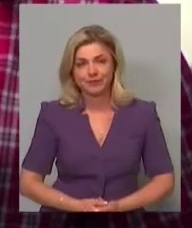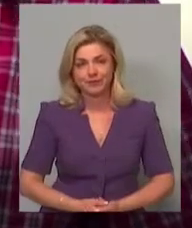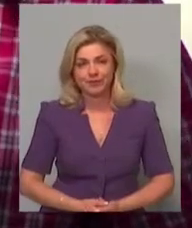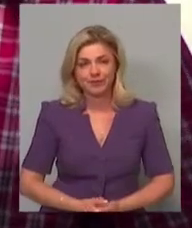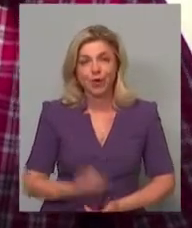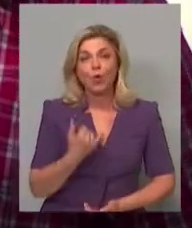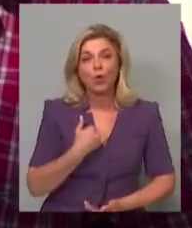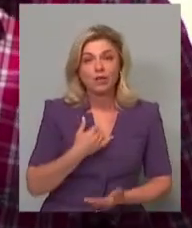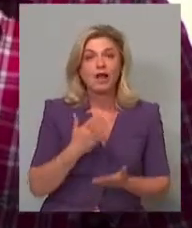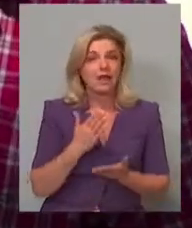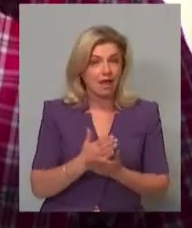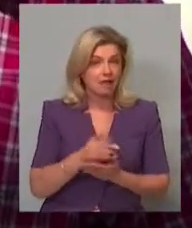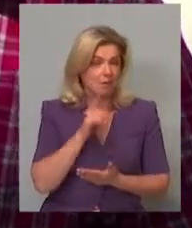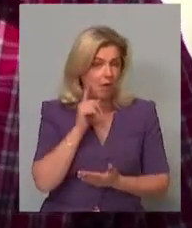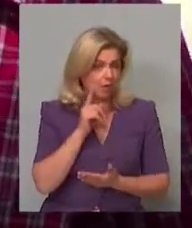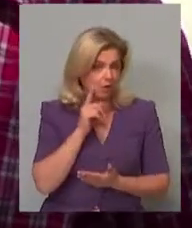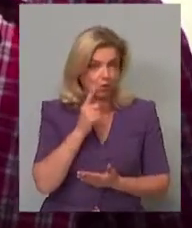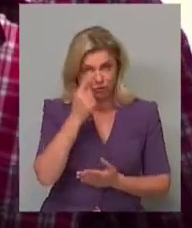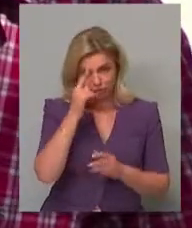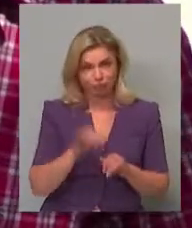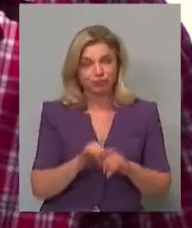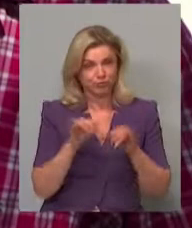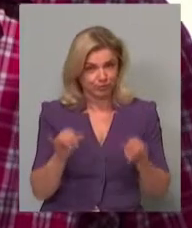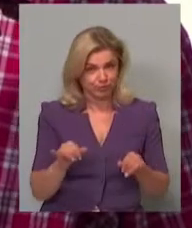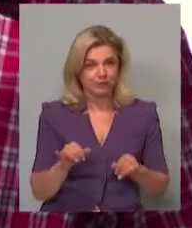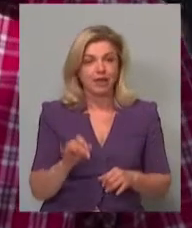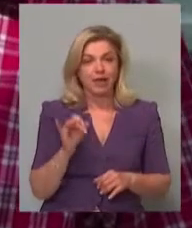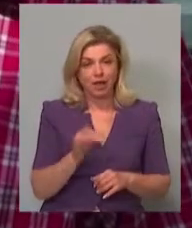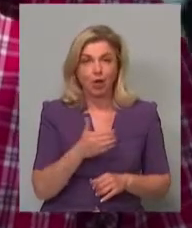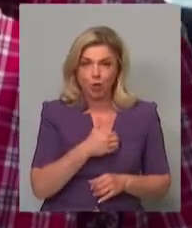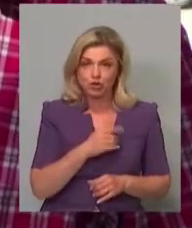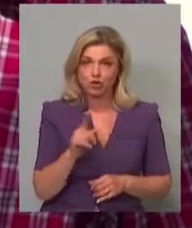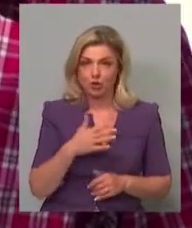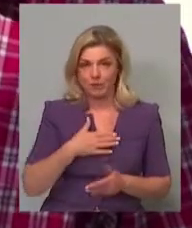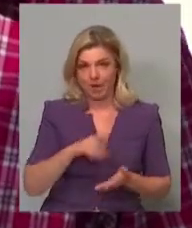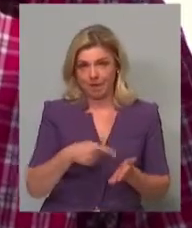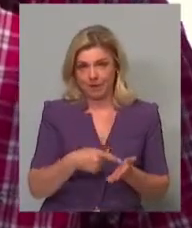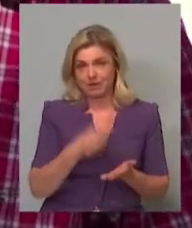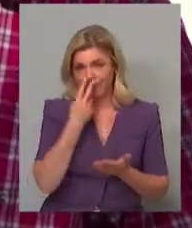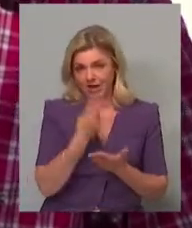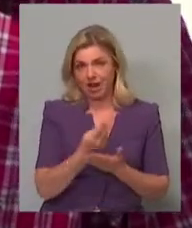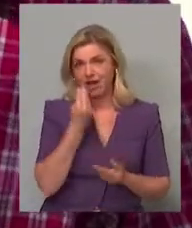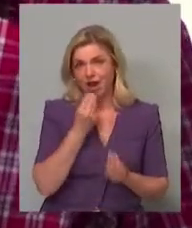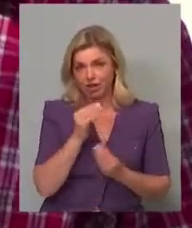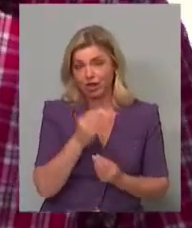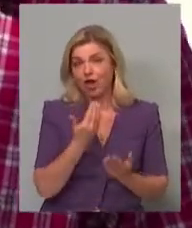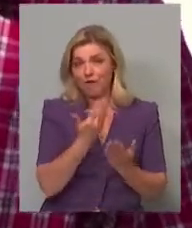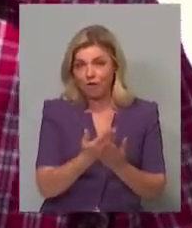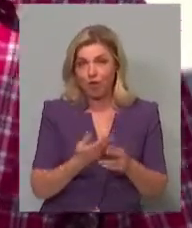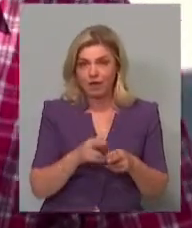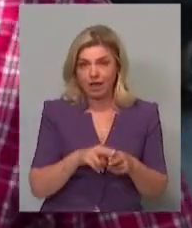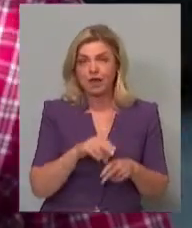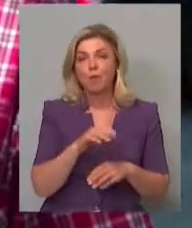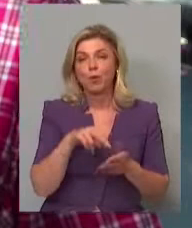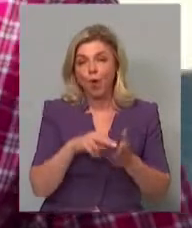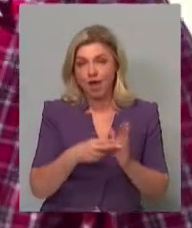оказується, молодь продвинута. У нас виявляється молодь просунута, яка хоче, щоб наше місто виглядало краще. От вони з цим проєктом